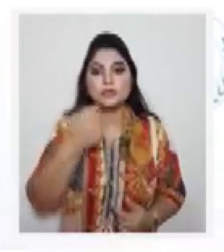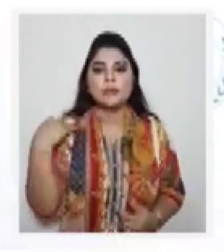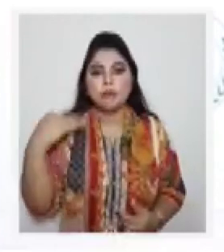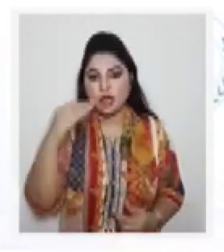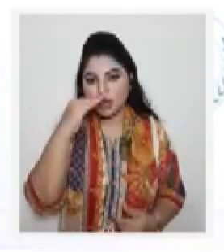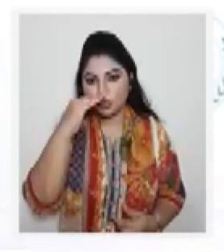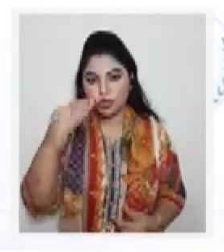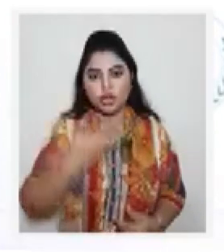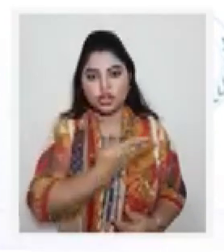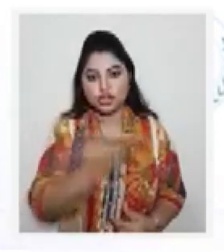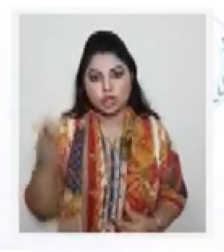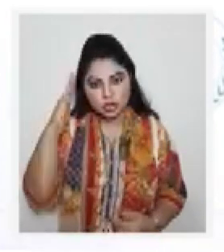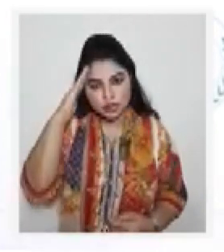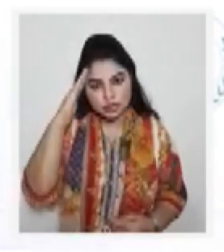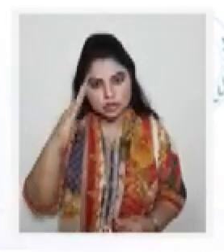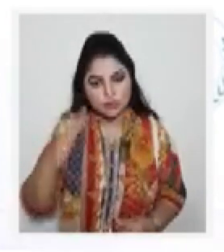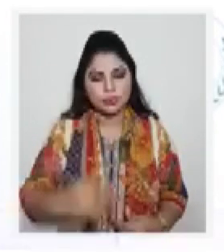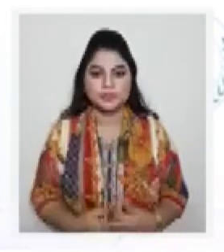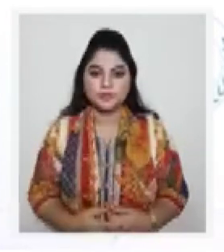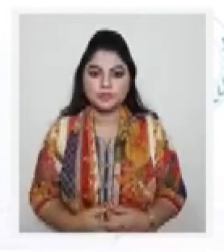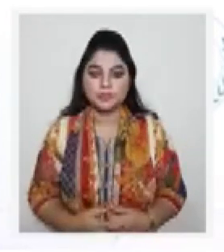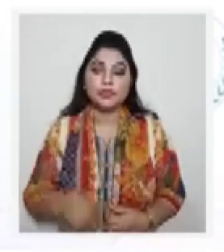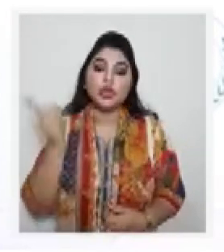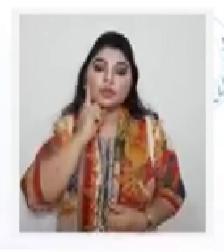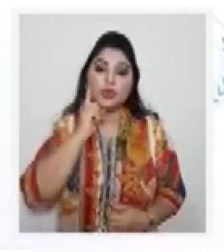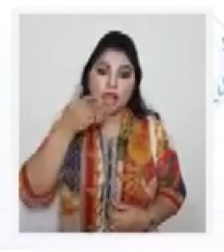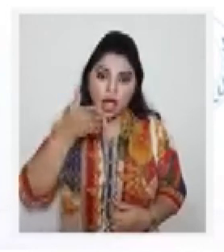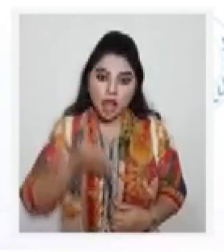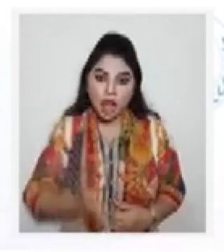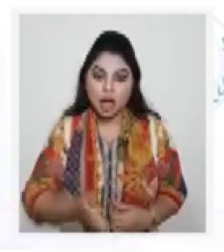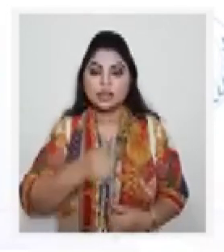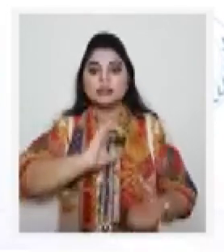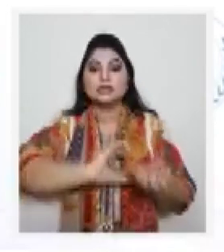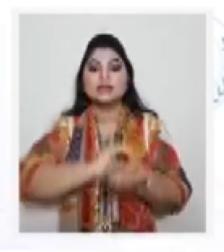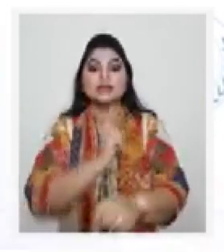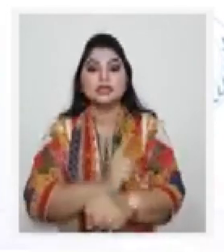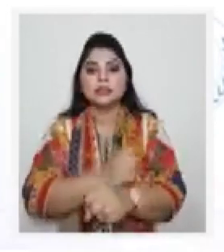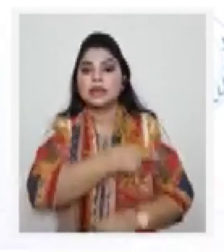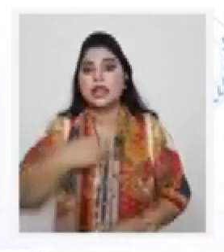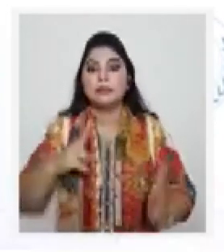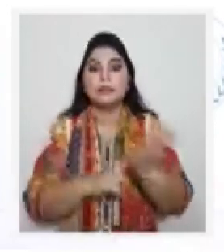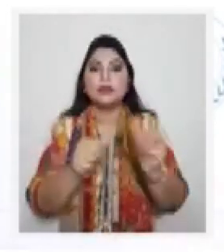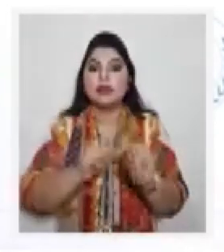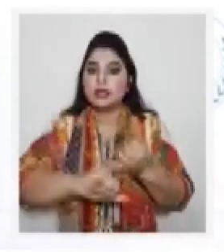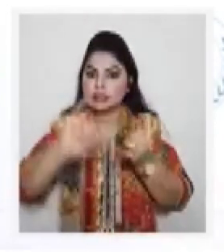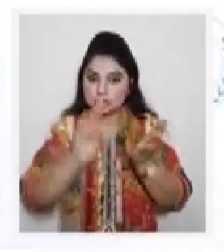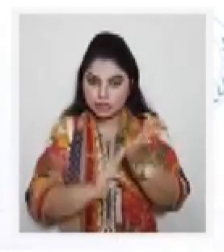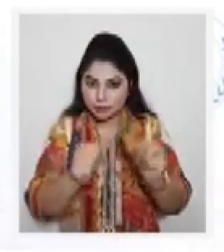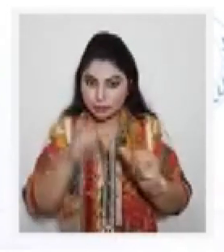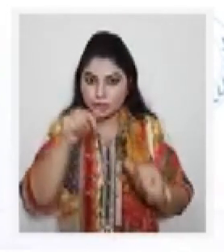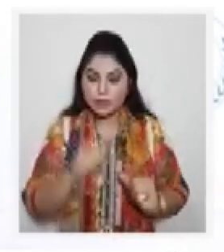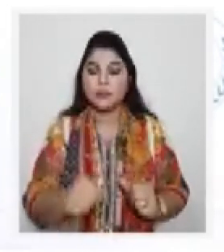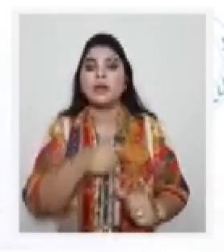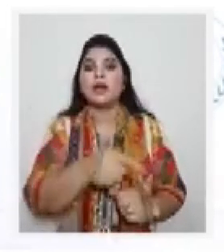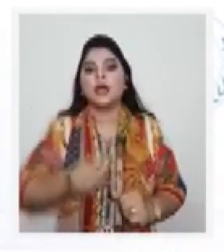প্রিয় সাংবাদিক ভাই ও বোনেরা, সম্মানিত দর্শক শ্রোতাবৃন্দ, দেশবাসী এবং প্রবাসী বাংলাদেশী যে যেখানে আছেন, আসসালামু আলাইকুম। প্রতিদিনের